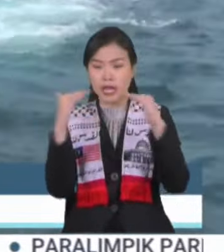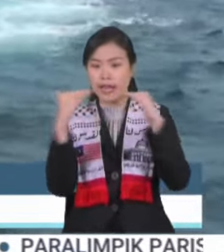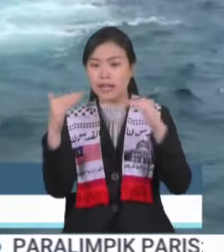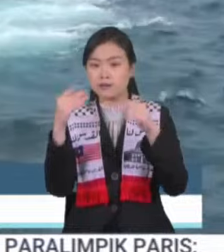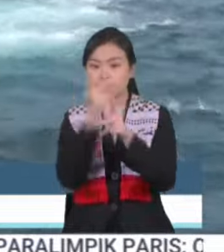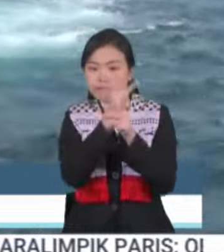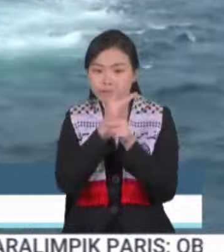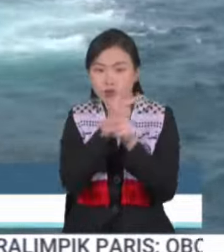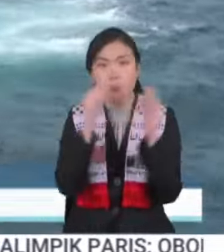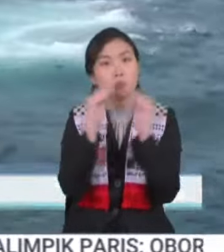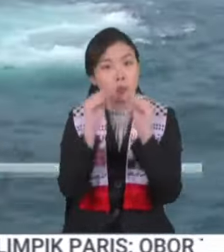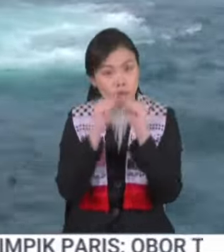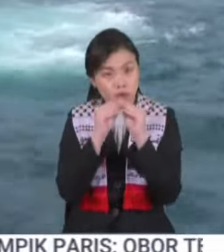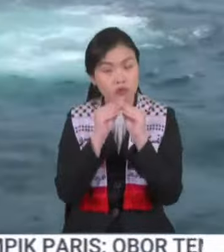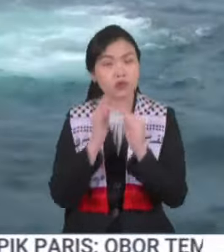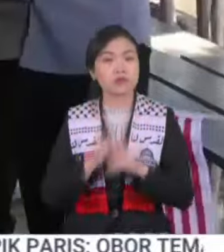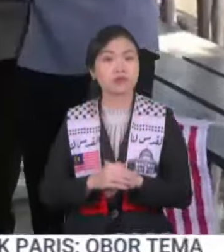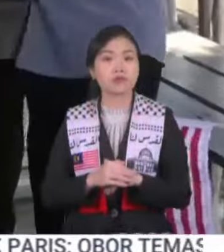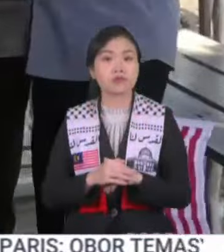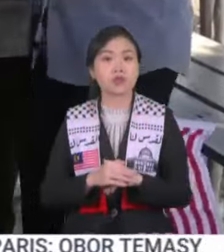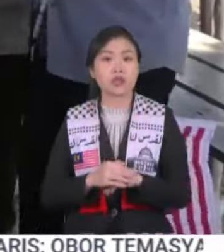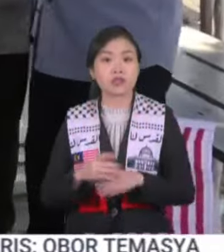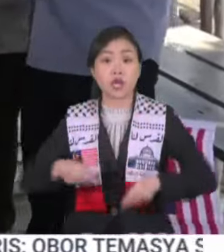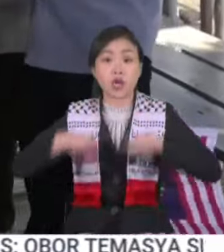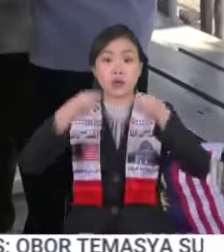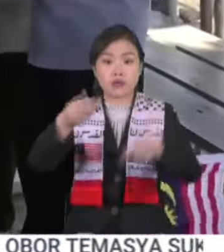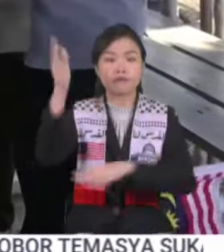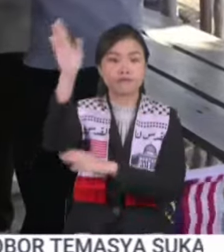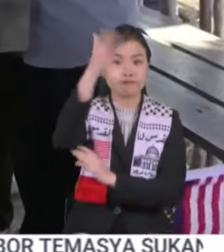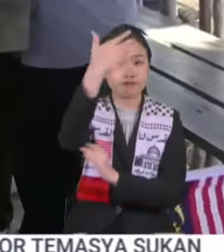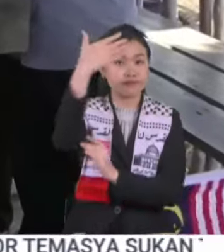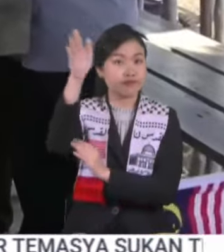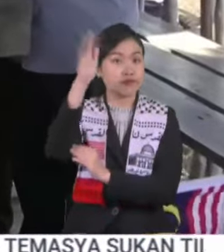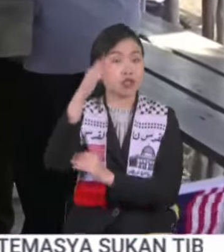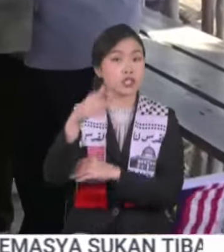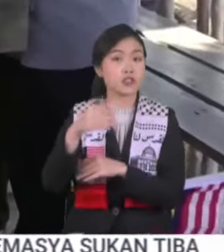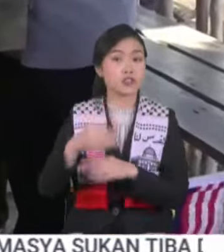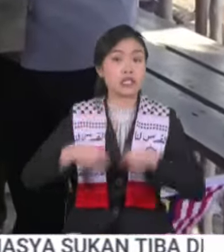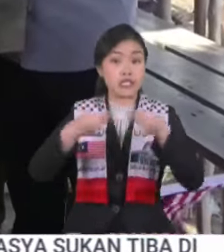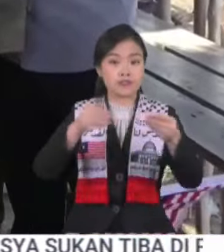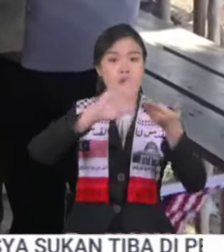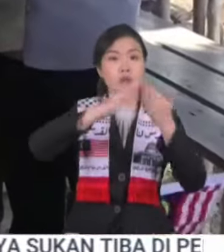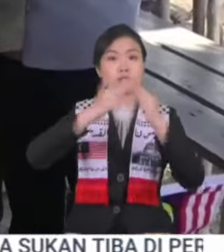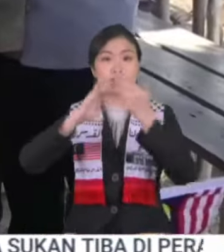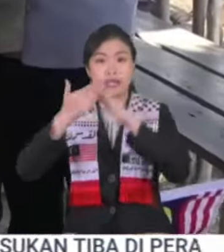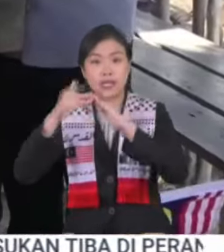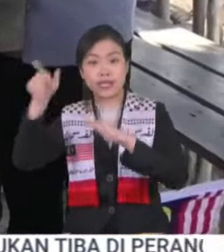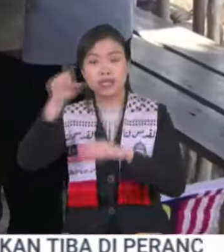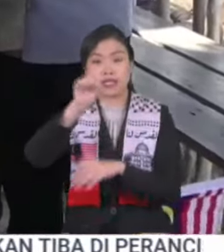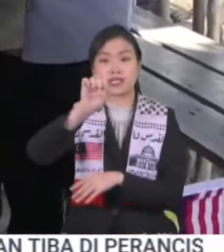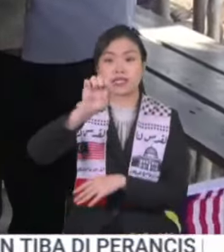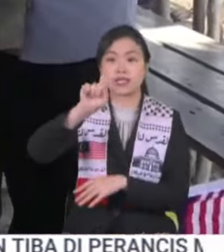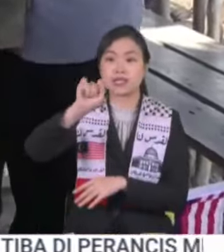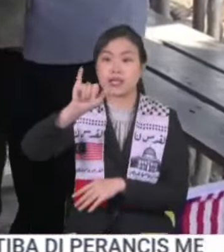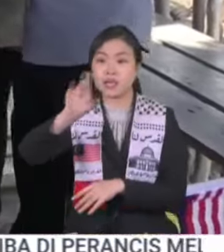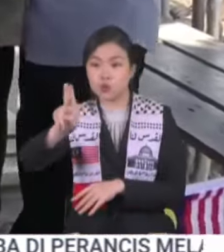waspada yang lebih tinggi. Terdahulu, beliau mengedarkan jalur gemilang kepada komuniti setempat di Kampung Mangkuk Setiu.